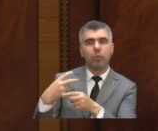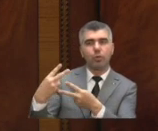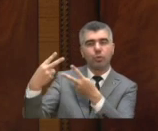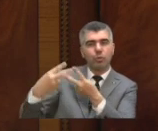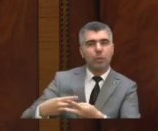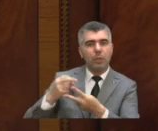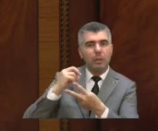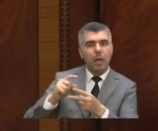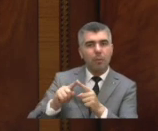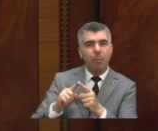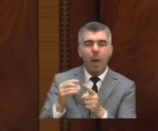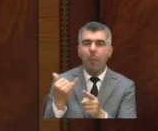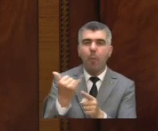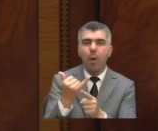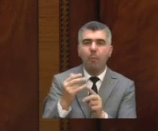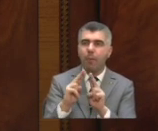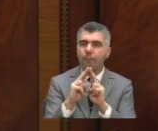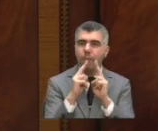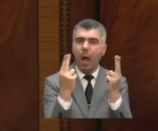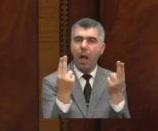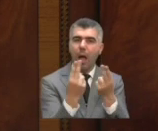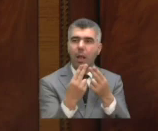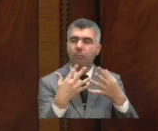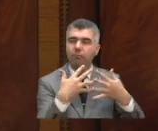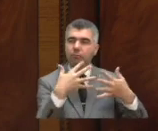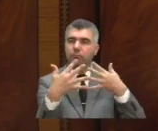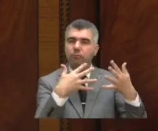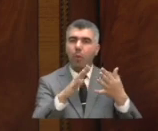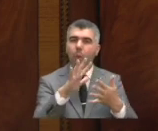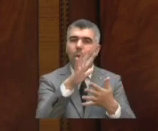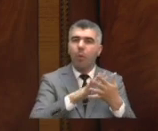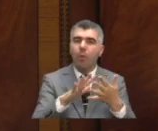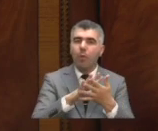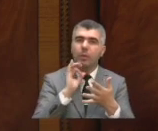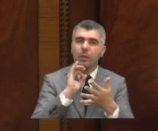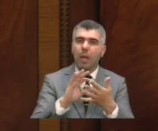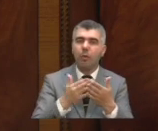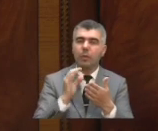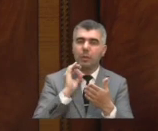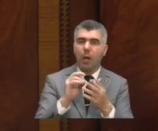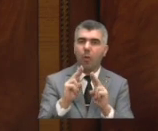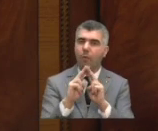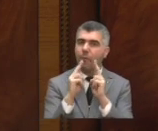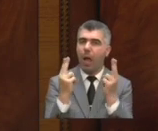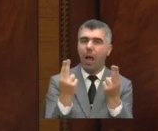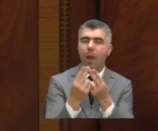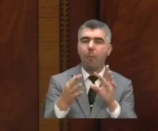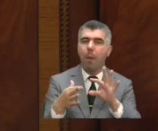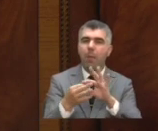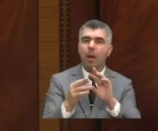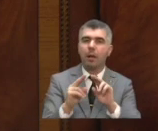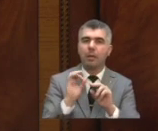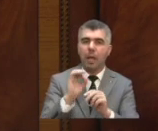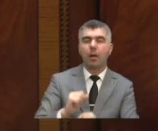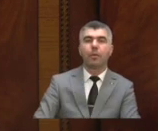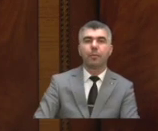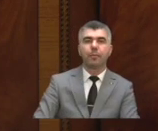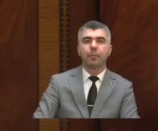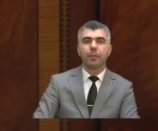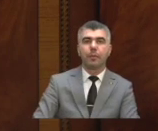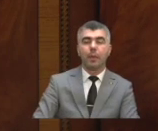ارت تحضي به بلادنا من قبل المستثمرين والمؤسسات الدوليه الكبرى وفي هذا